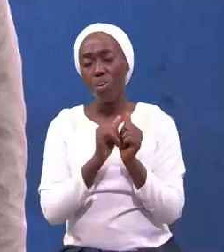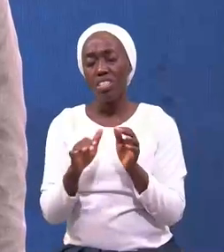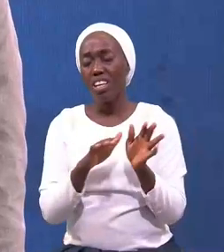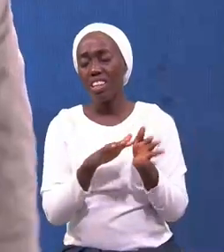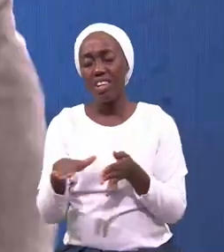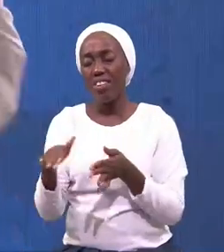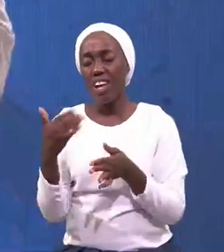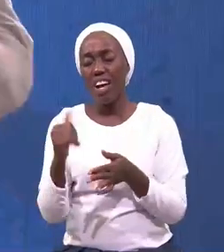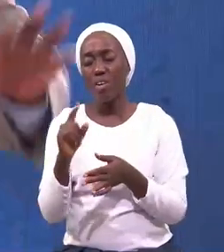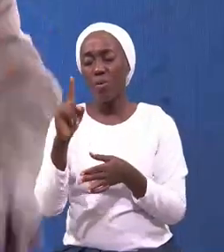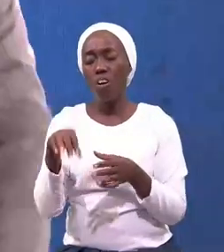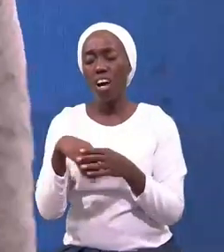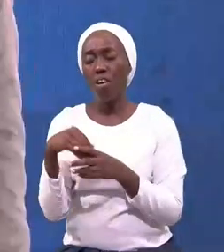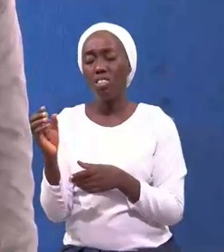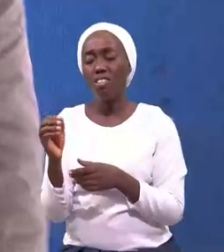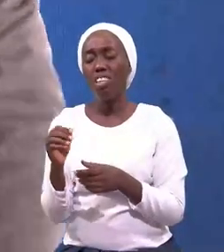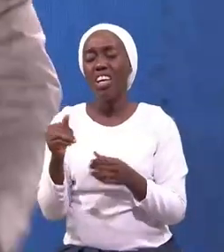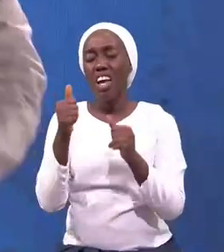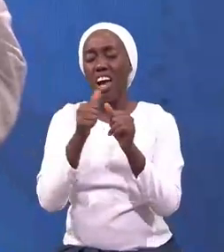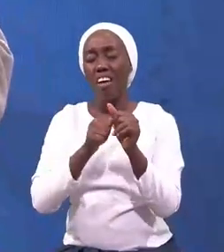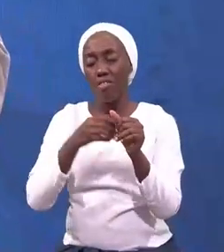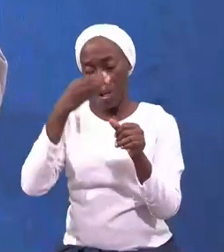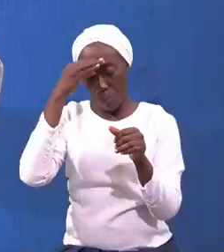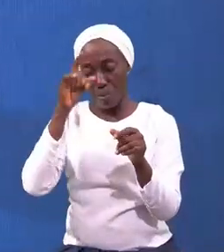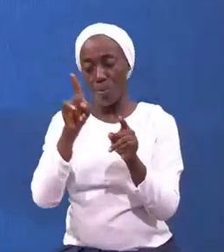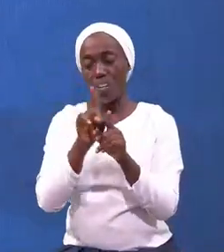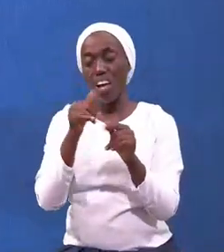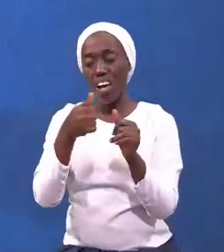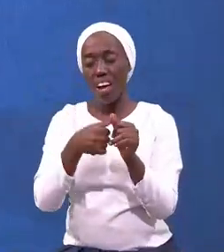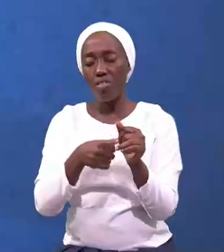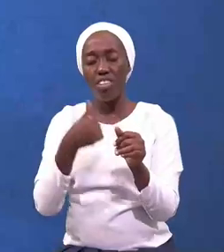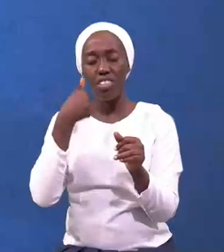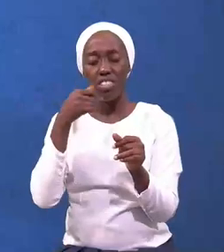Seigneur, sans exception, pour tout frère et toute sœur,